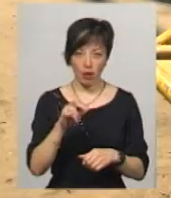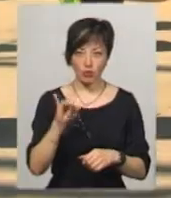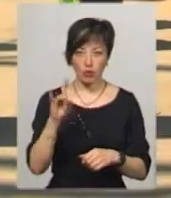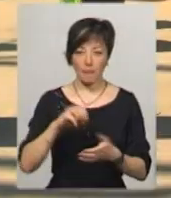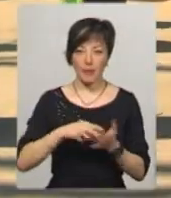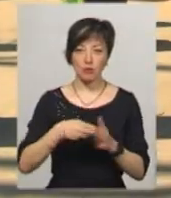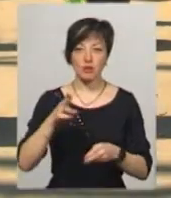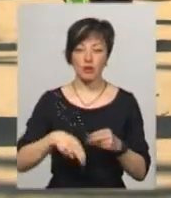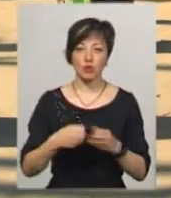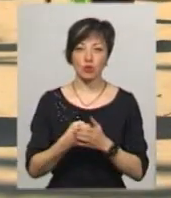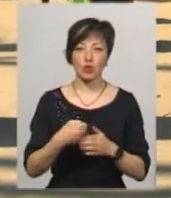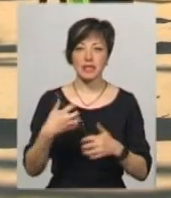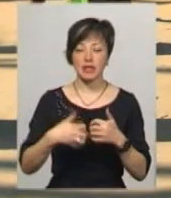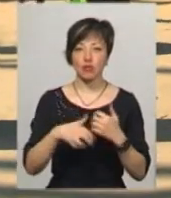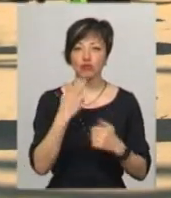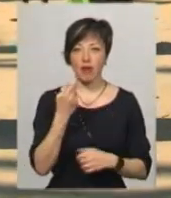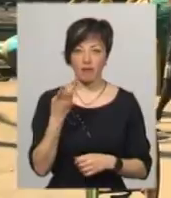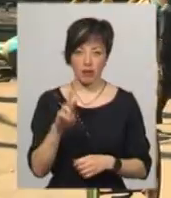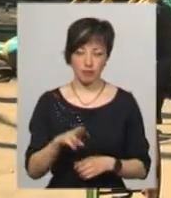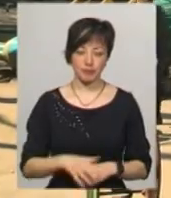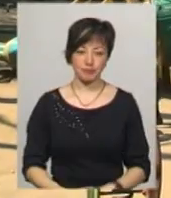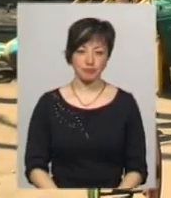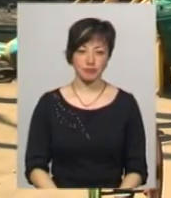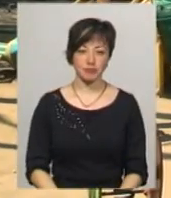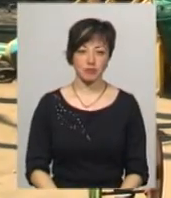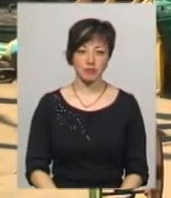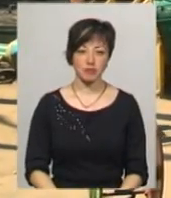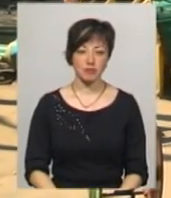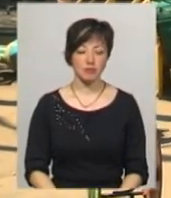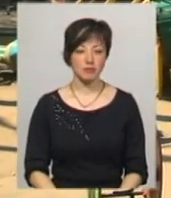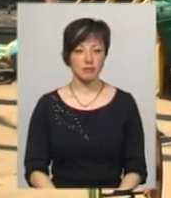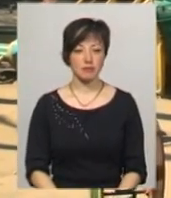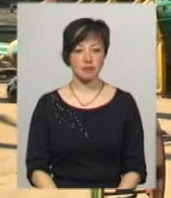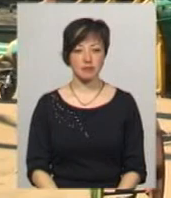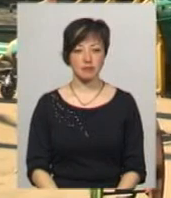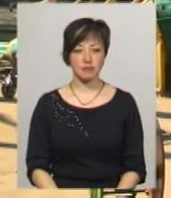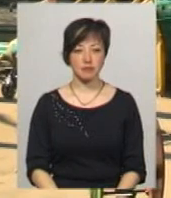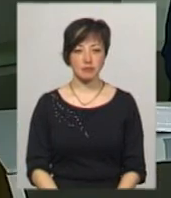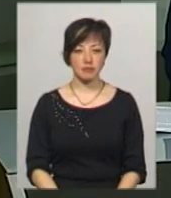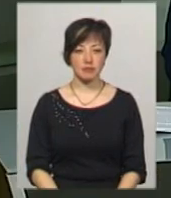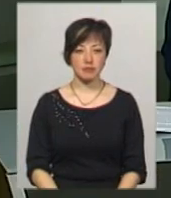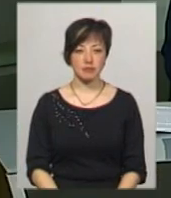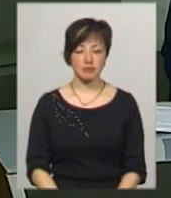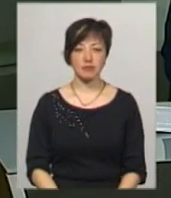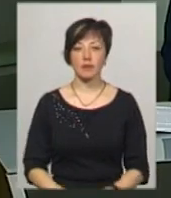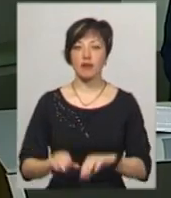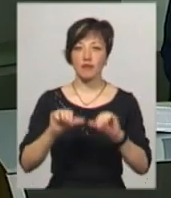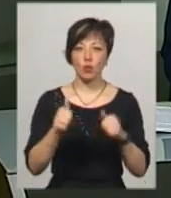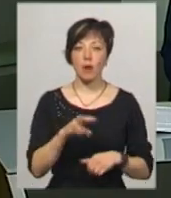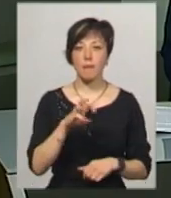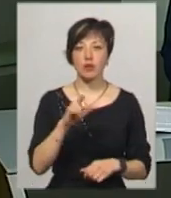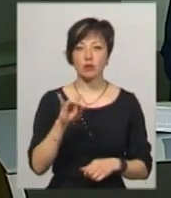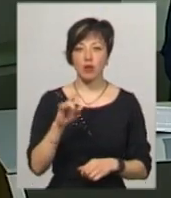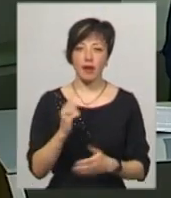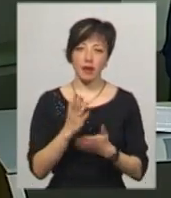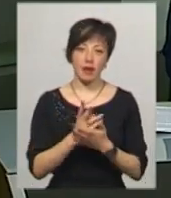Шевченка планують завершити до середини червня цього року. Леся Боровець, Юрій Чорний. Новини Поділля-Центр. Фігури Миколи Мазура